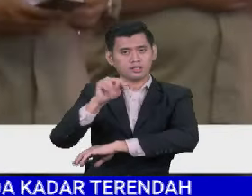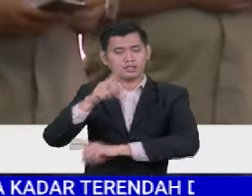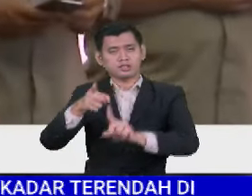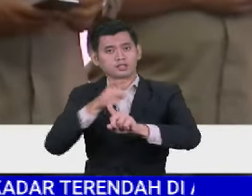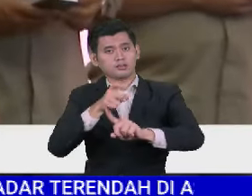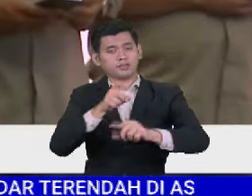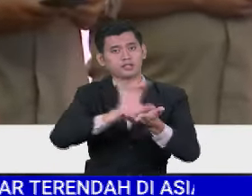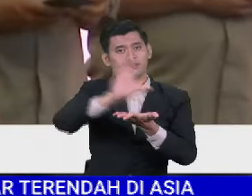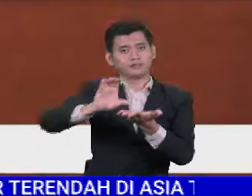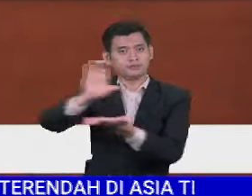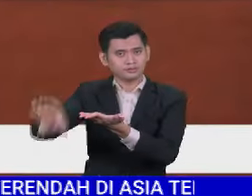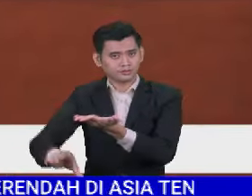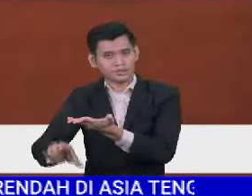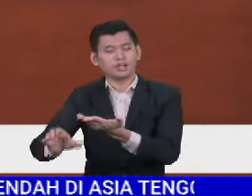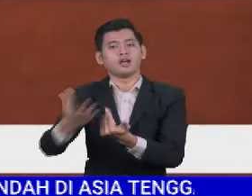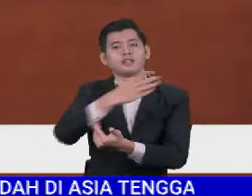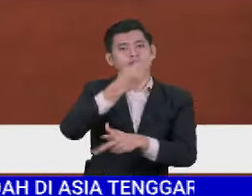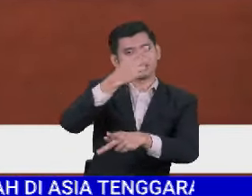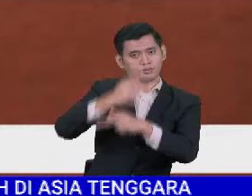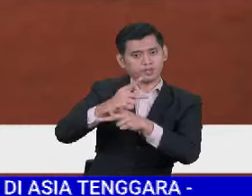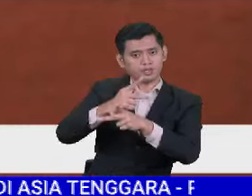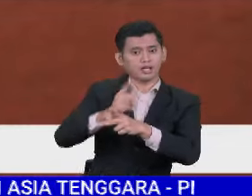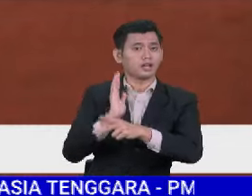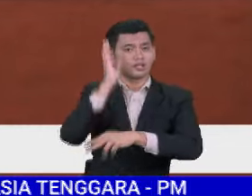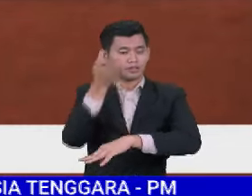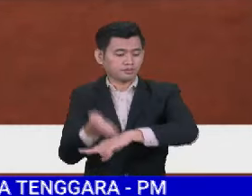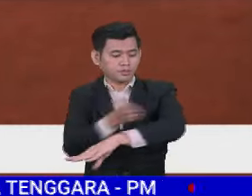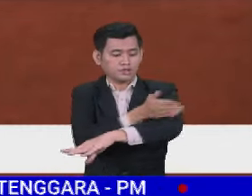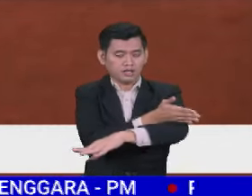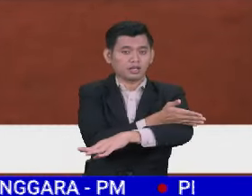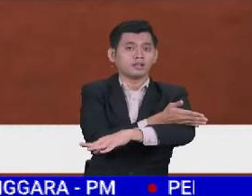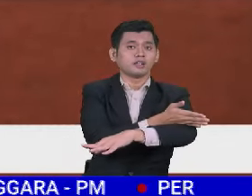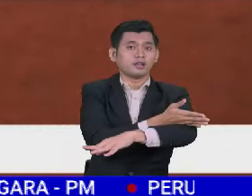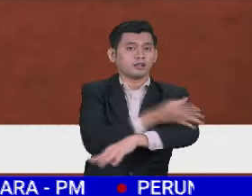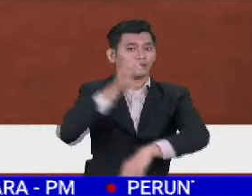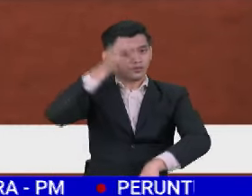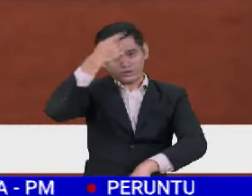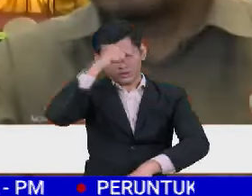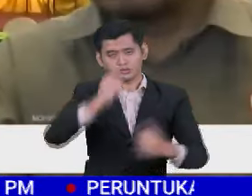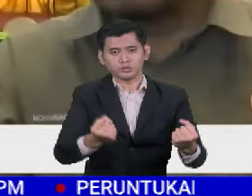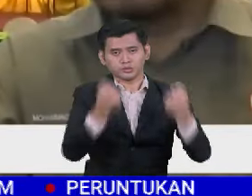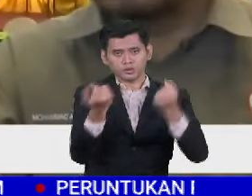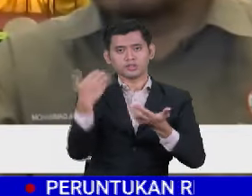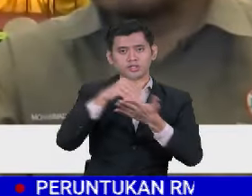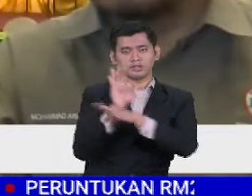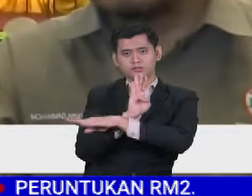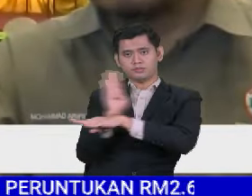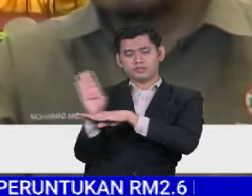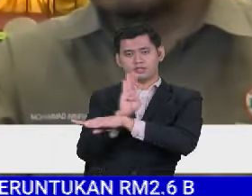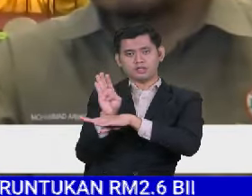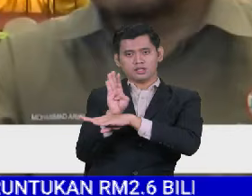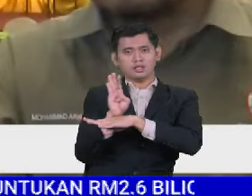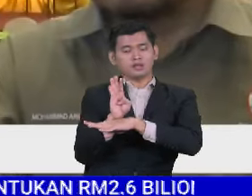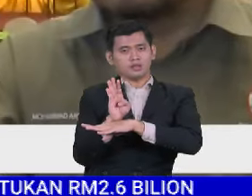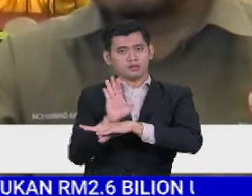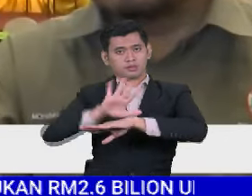saham-saham dan juga pas simpanan mereka akan ditingkatkan dari masa ke semasa untuk mengukuhkan lebihnya pernyataan bahwa pertumbuhan